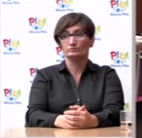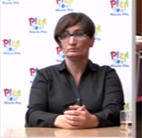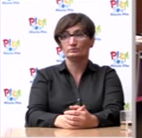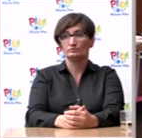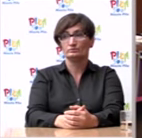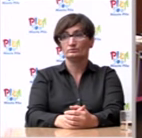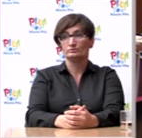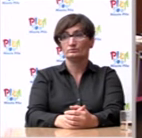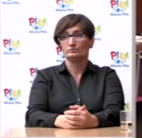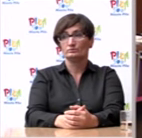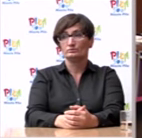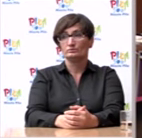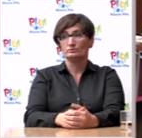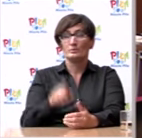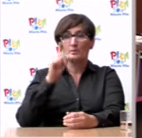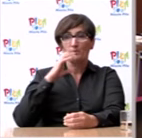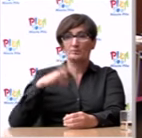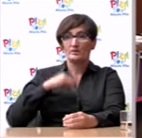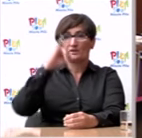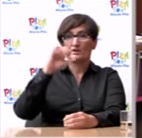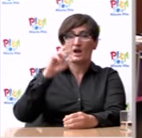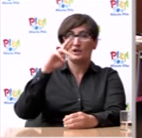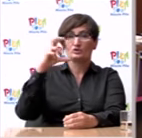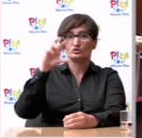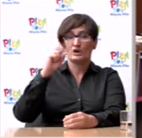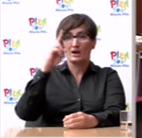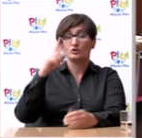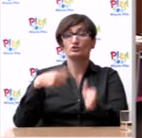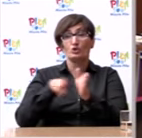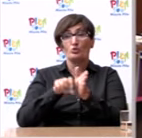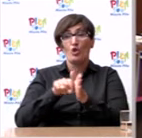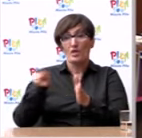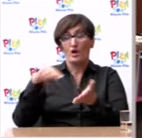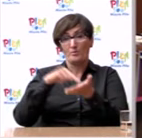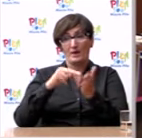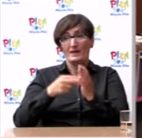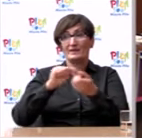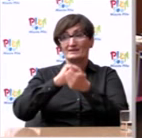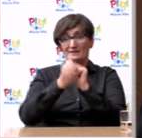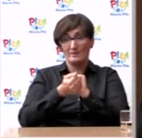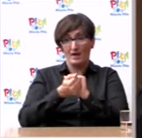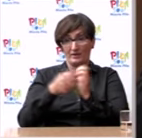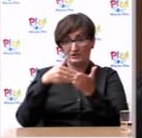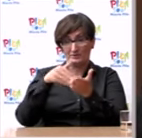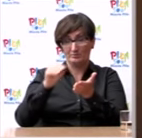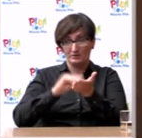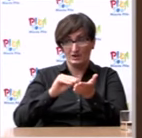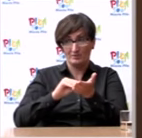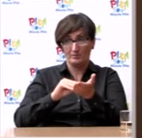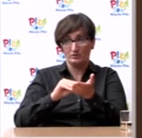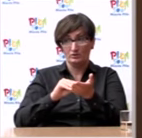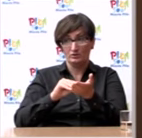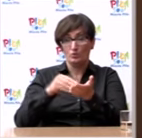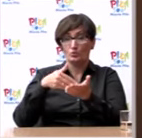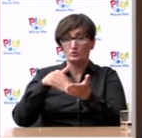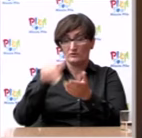Pan przewodniczący Paweł Jarczyk, bardzo proszę. Pani dyrektor, w stosunku do tego planu, do tej zmiany usuwamy zapis o możliwości handlu wielkopowierzchniowego.